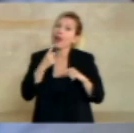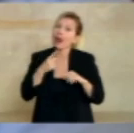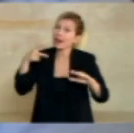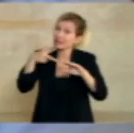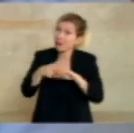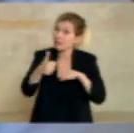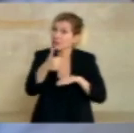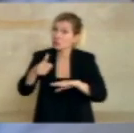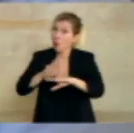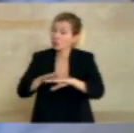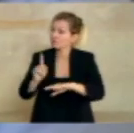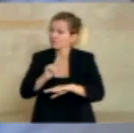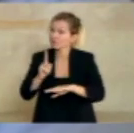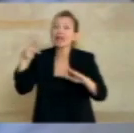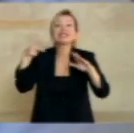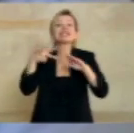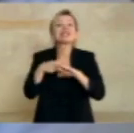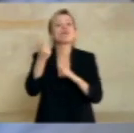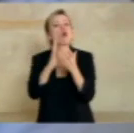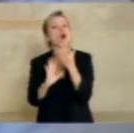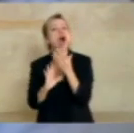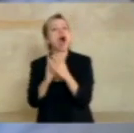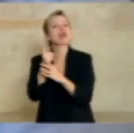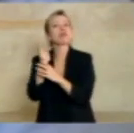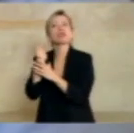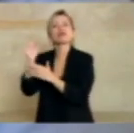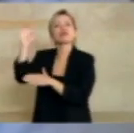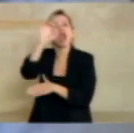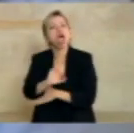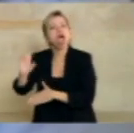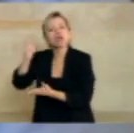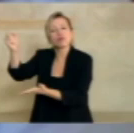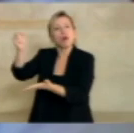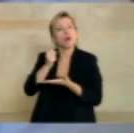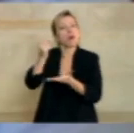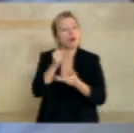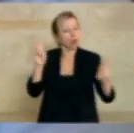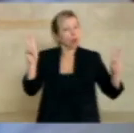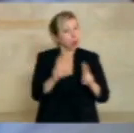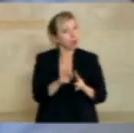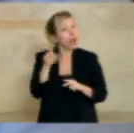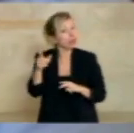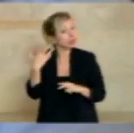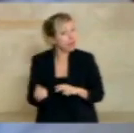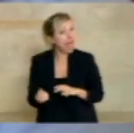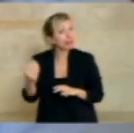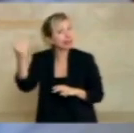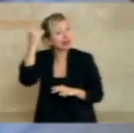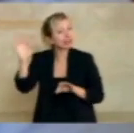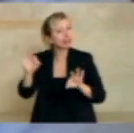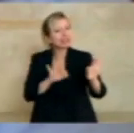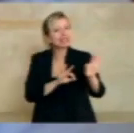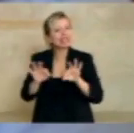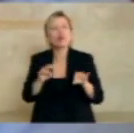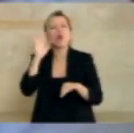αλλά και τα κονδύλια του Ταμείου Ανάκαμψης και το ΕΣΠΑ. Προτίθεστε να κάνετε κάποιες αλλαγές ώστε να βγουν οι κόφτες από το